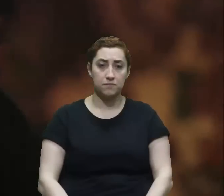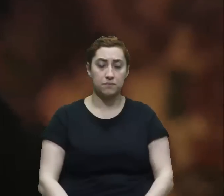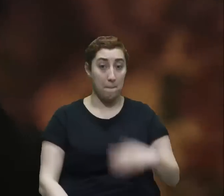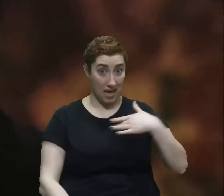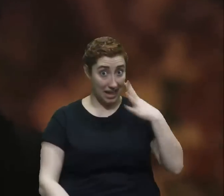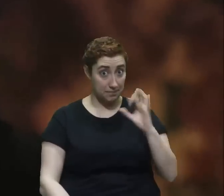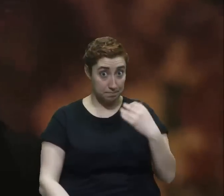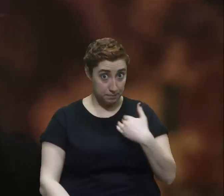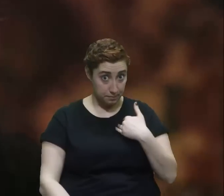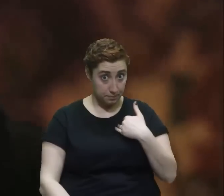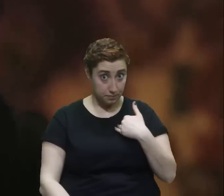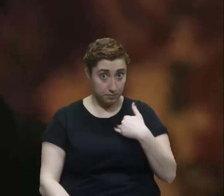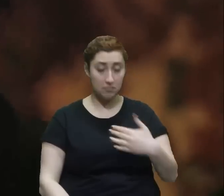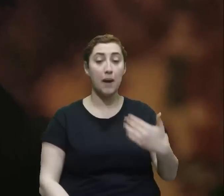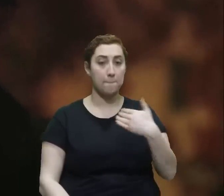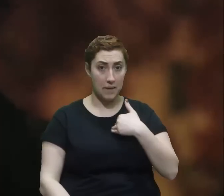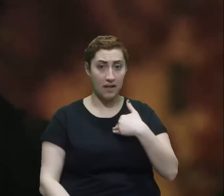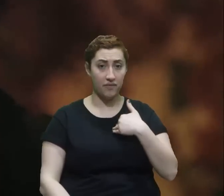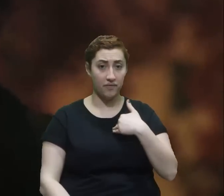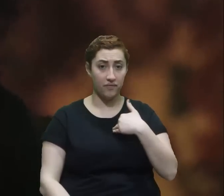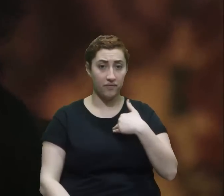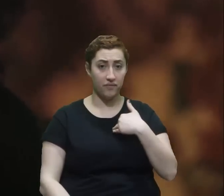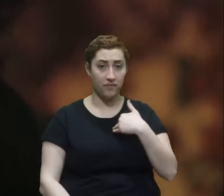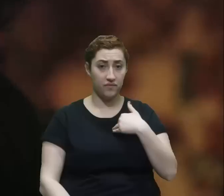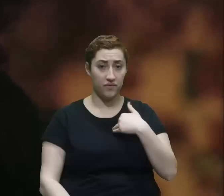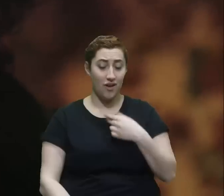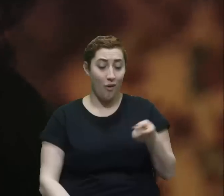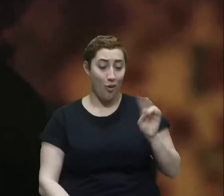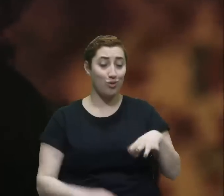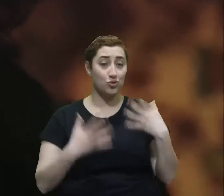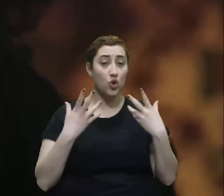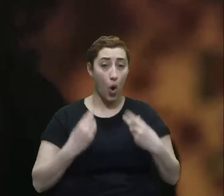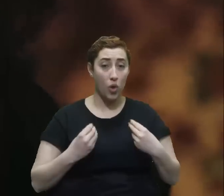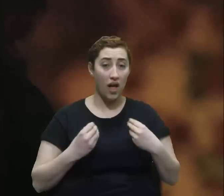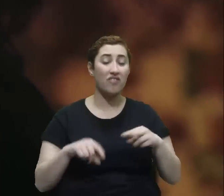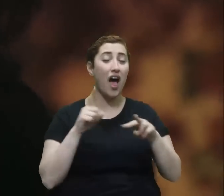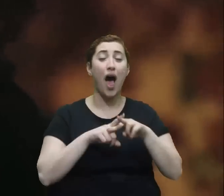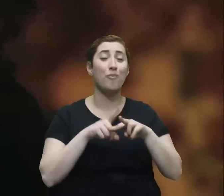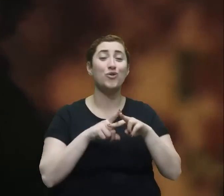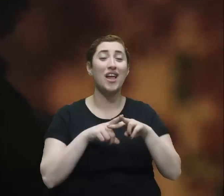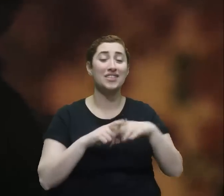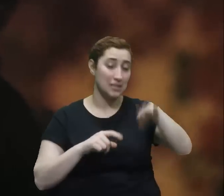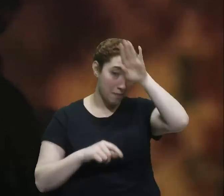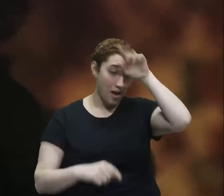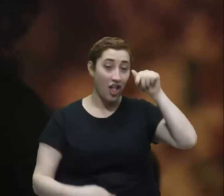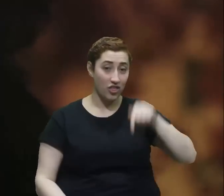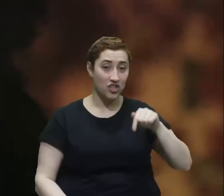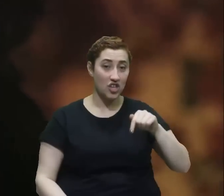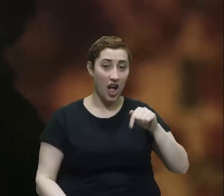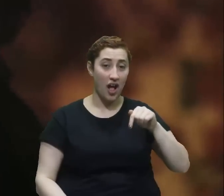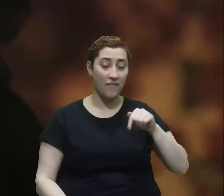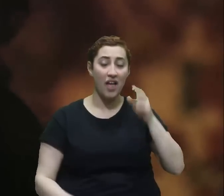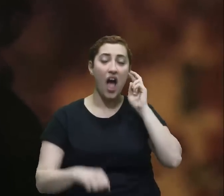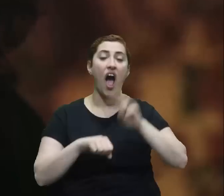Ben kim miyim? Ben cennet mekan Abdülaziz Han'ın